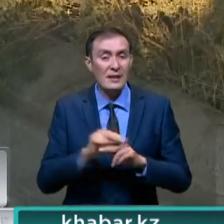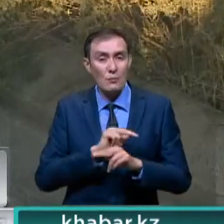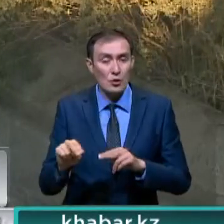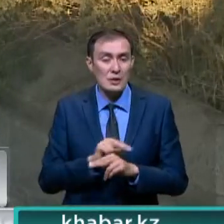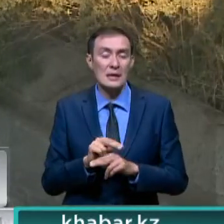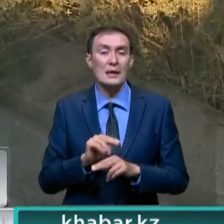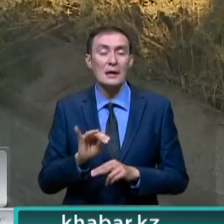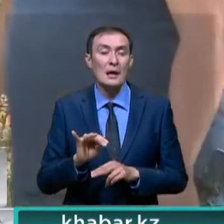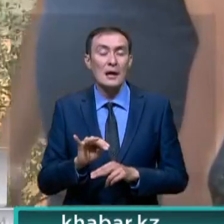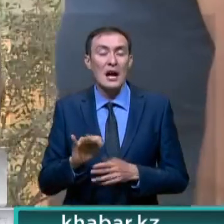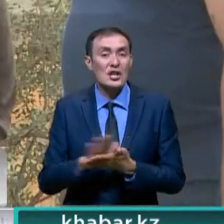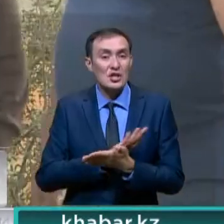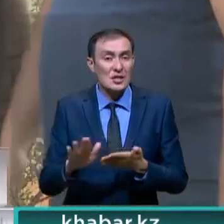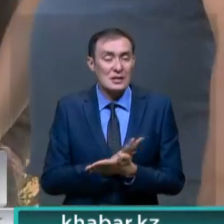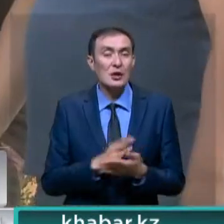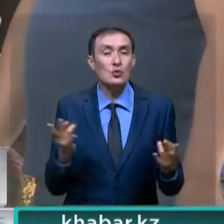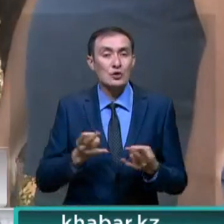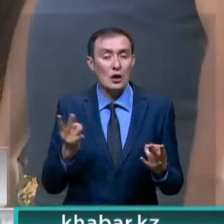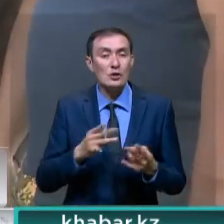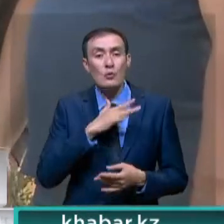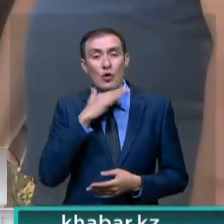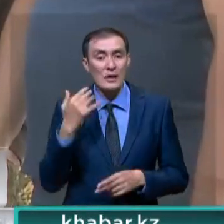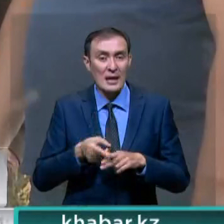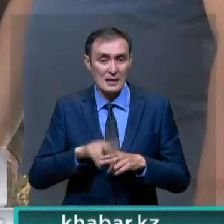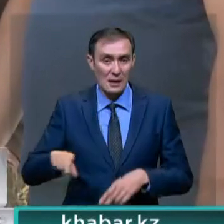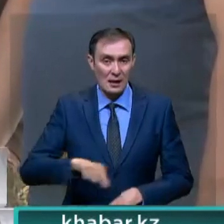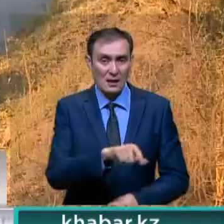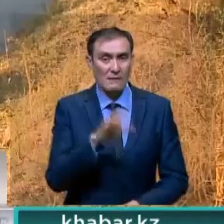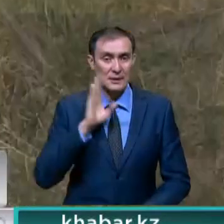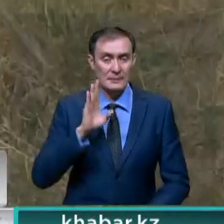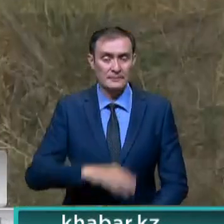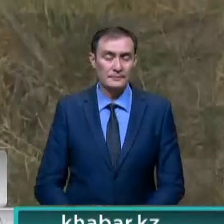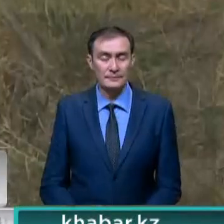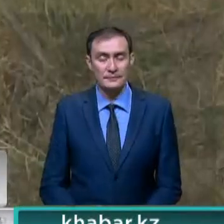и механической очистке нуждаются многие из них.